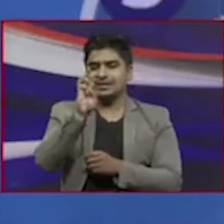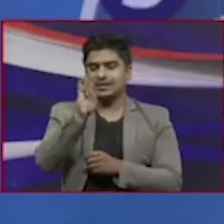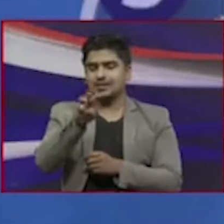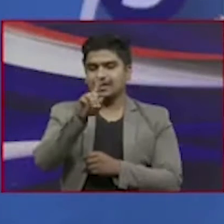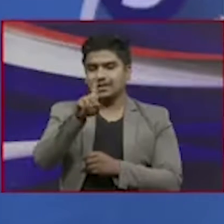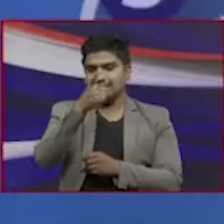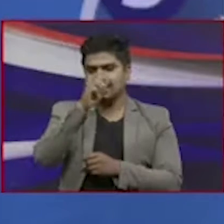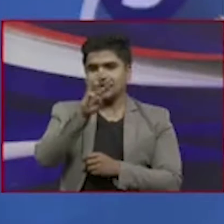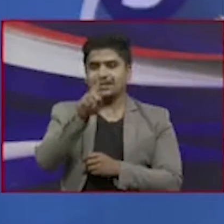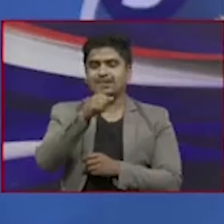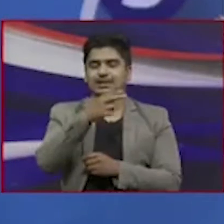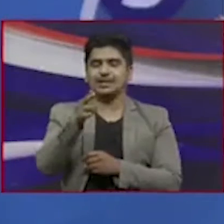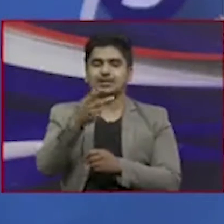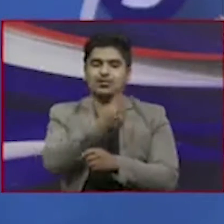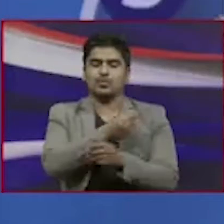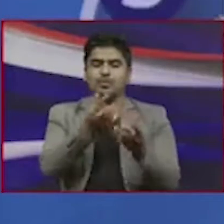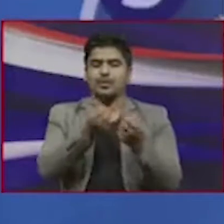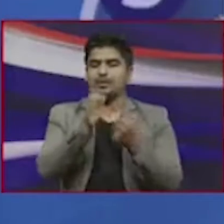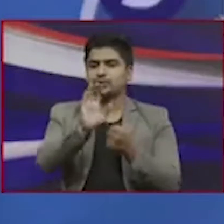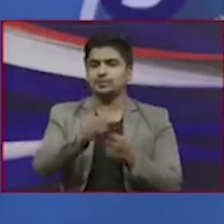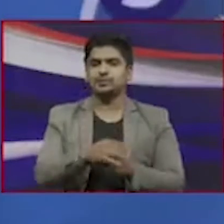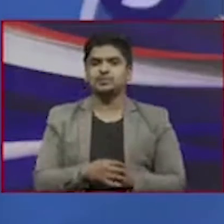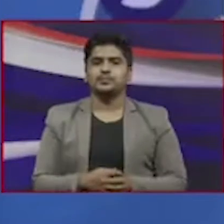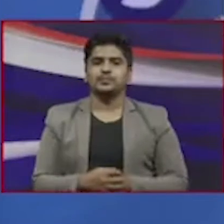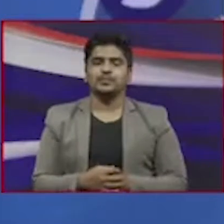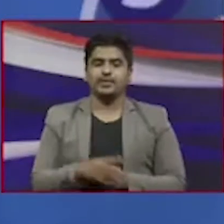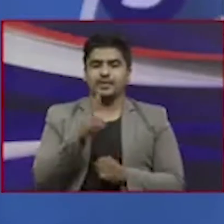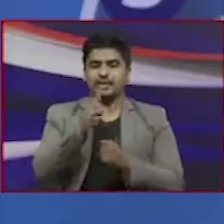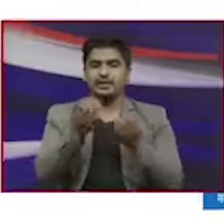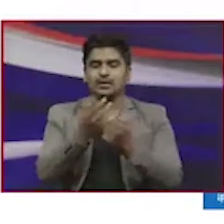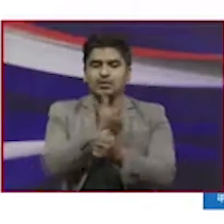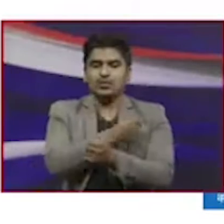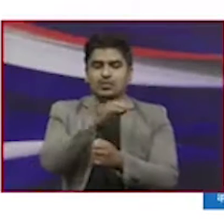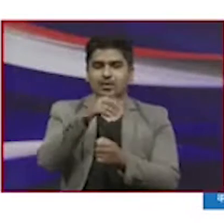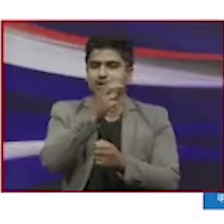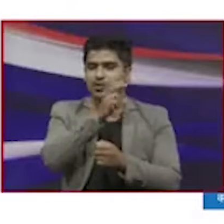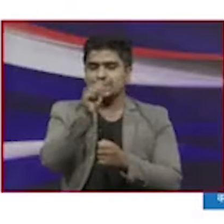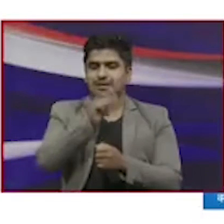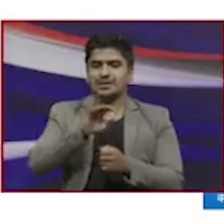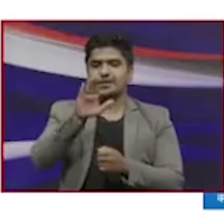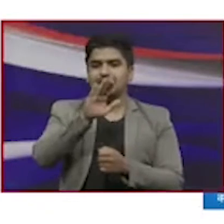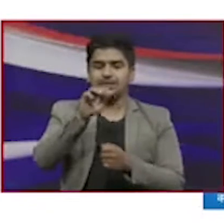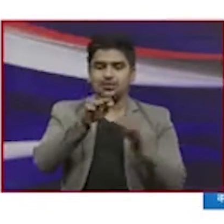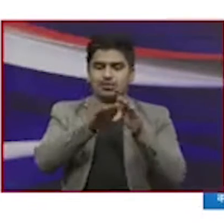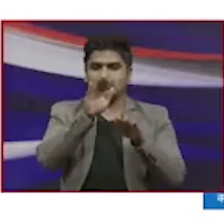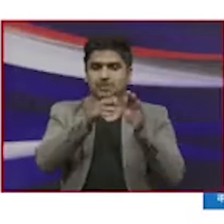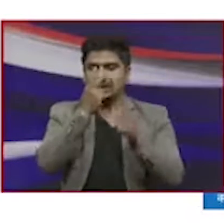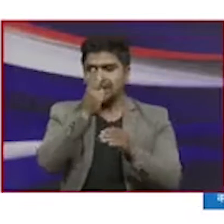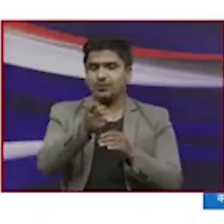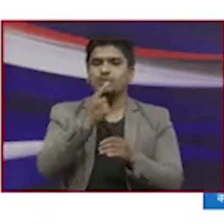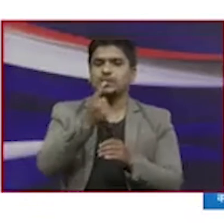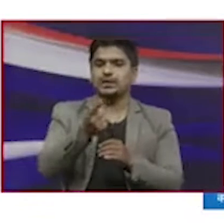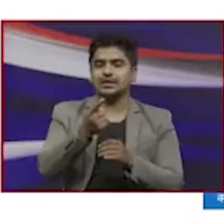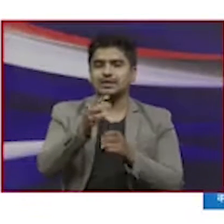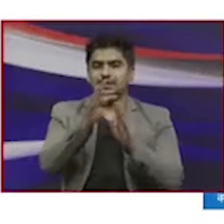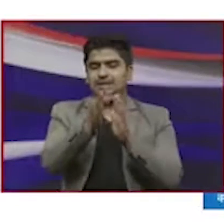होम आइसोलेसनमा, 1,624 जना संस्थागत आइसोलेसनमा, 407 जना आइसियुमा र 129 जना